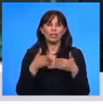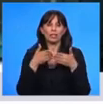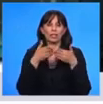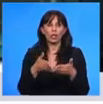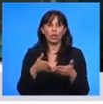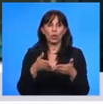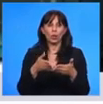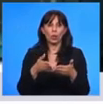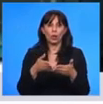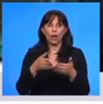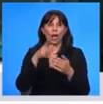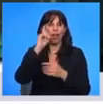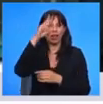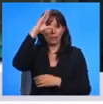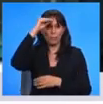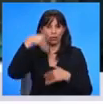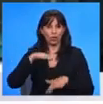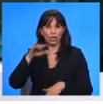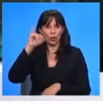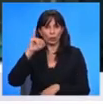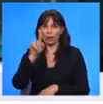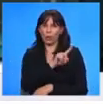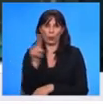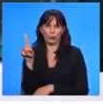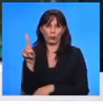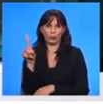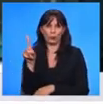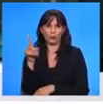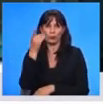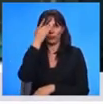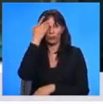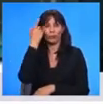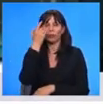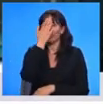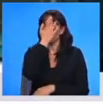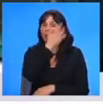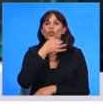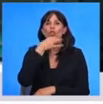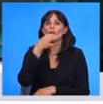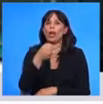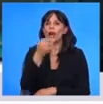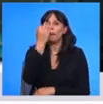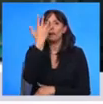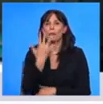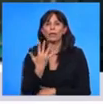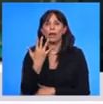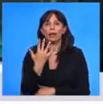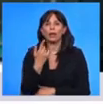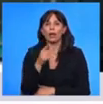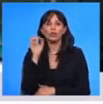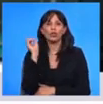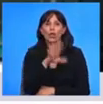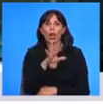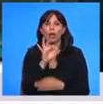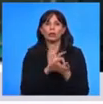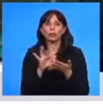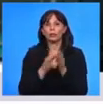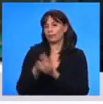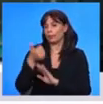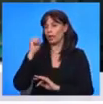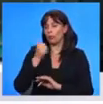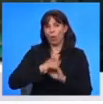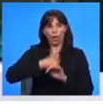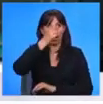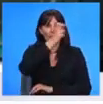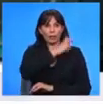תחקיר נוקב יותר. את יותם לא. נכון. תגידי לי, מתי שלחת את המכתב לרמטכ"ל? אתמול. ועוד